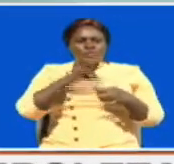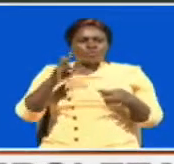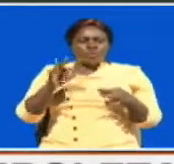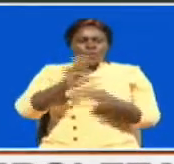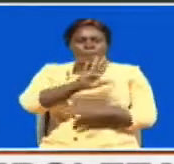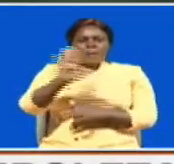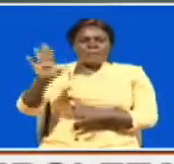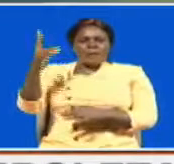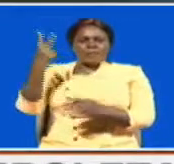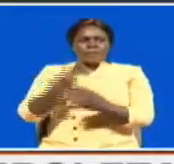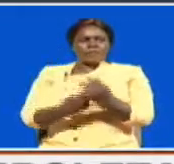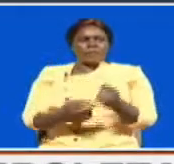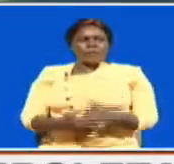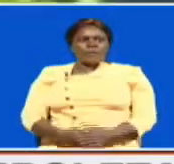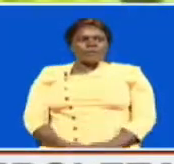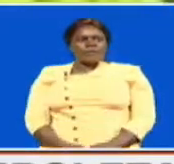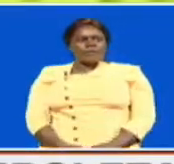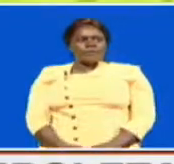wema.